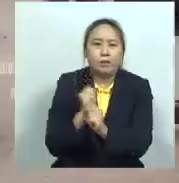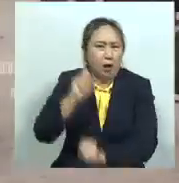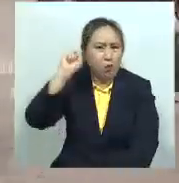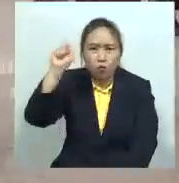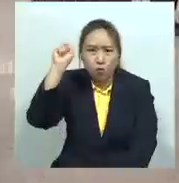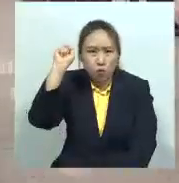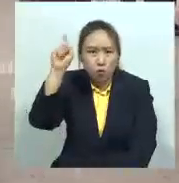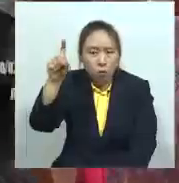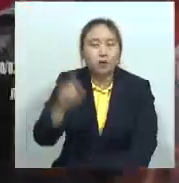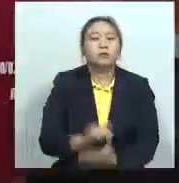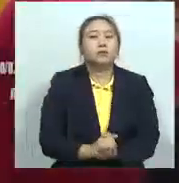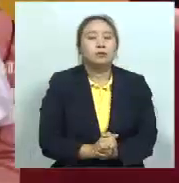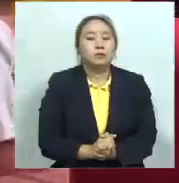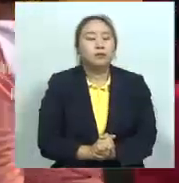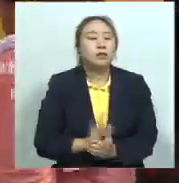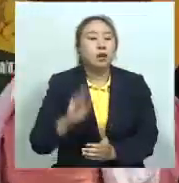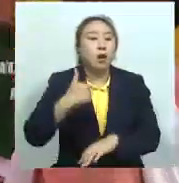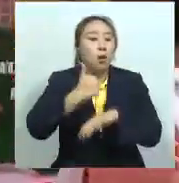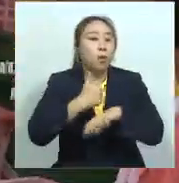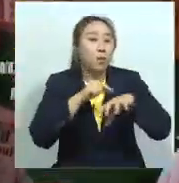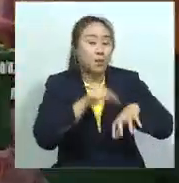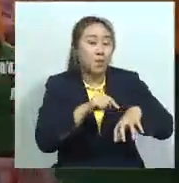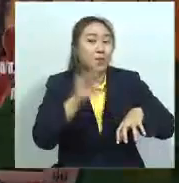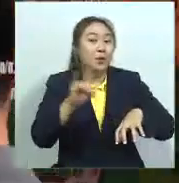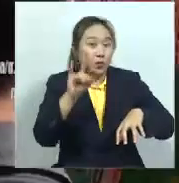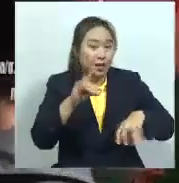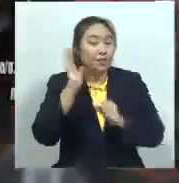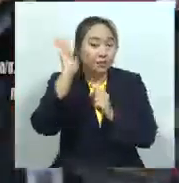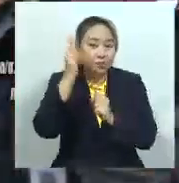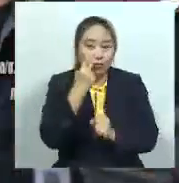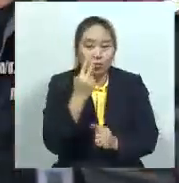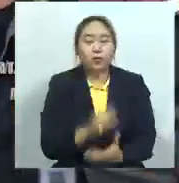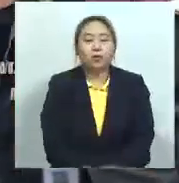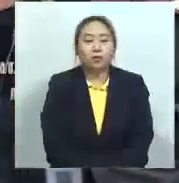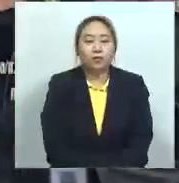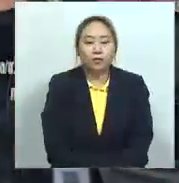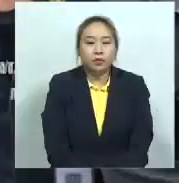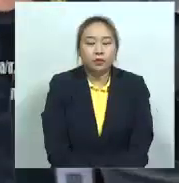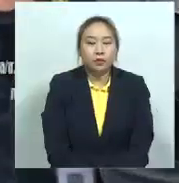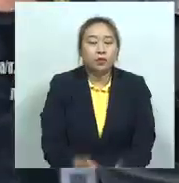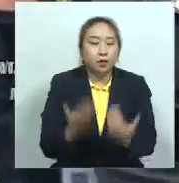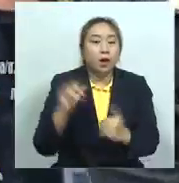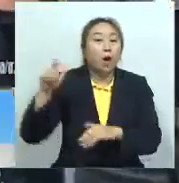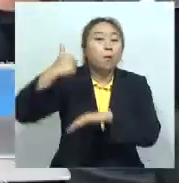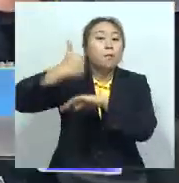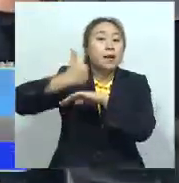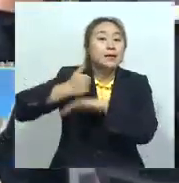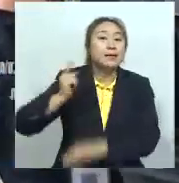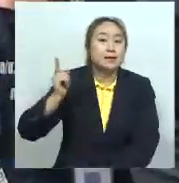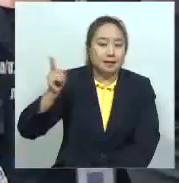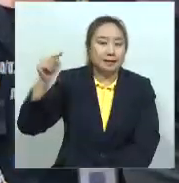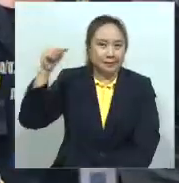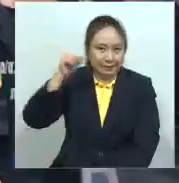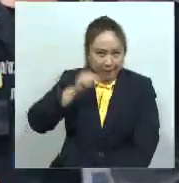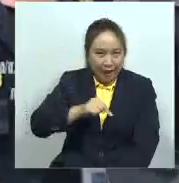ทีค่ะฟังเสียงสารวัตรกรมปศุสัตว์กันค่ะ ทางกรมปศุสัตว์โดยทิพย์ดีสรวิทธานีโตนะครับท่านก็สั่งด่